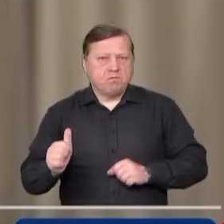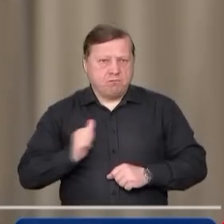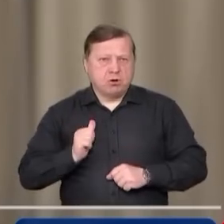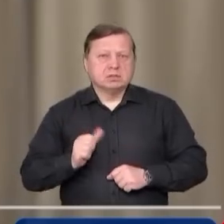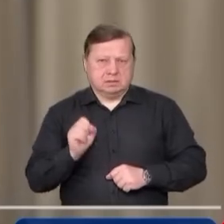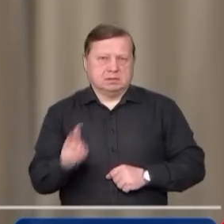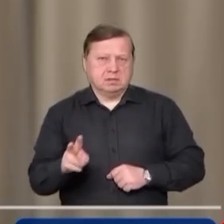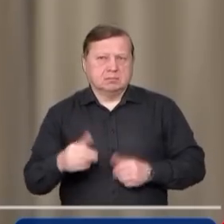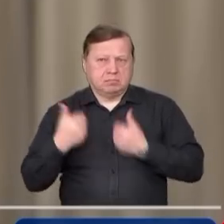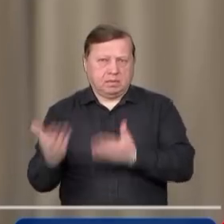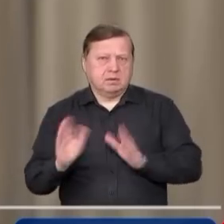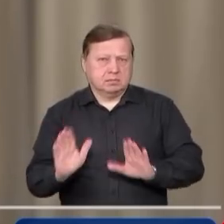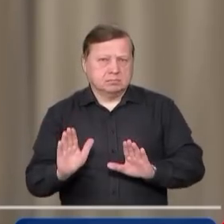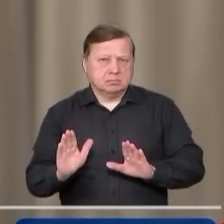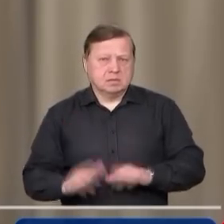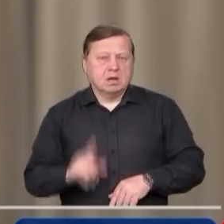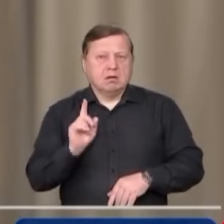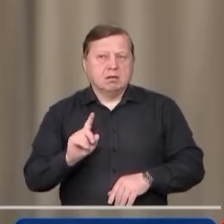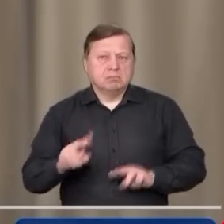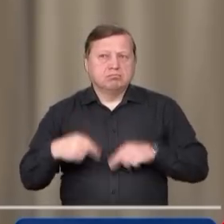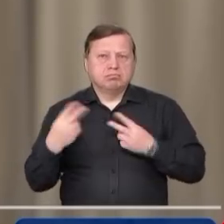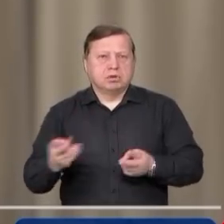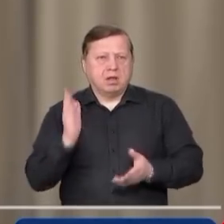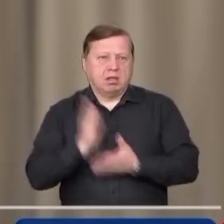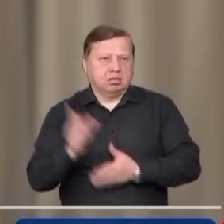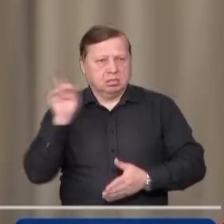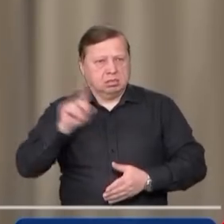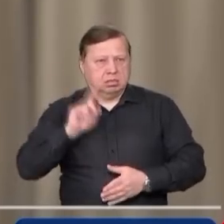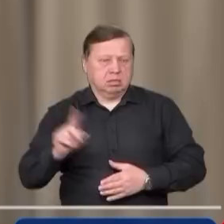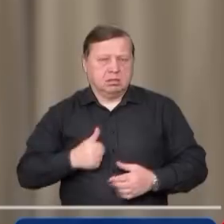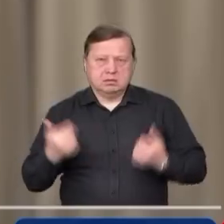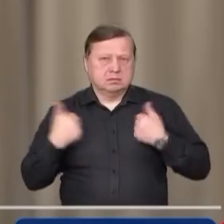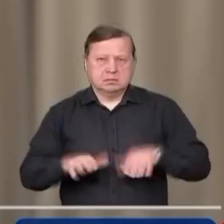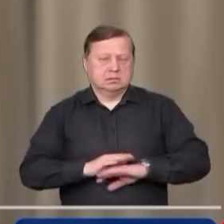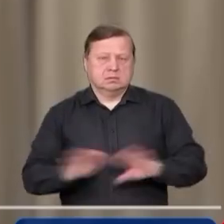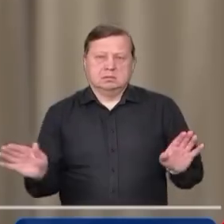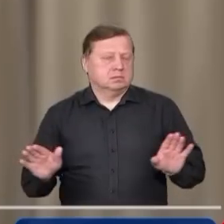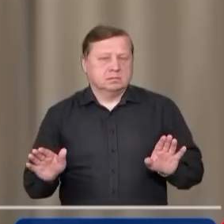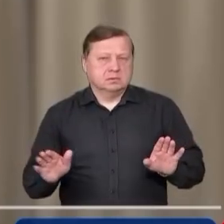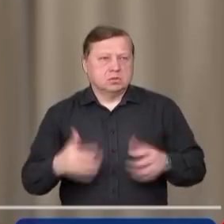wojskowych. Nie chcemy przekazywać tylko jakiegoś sprzętu,